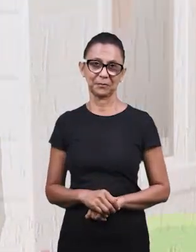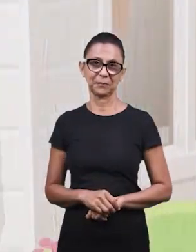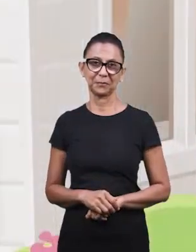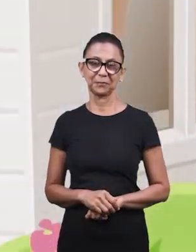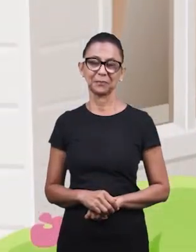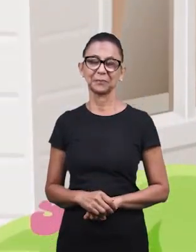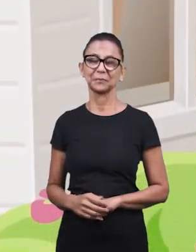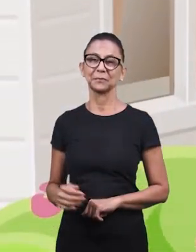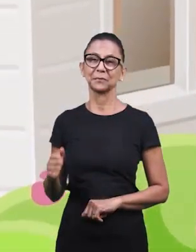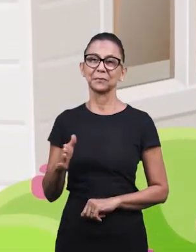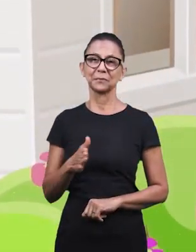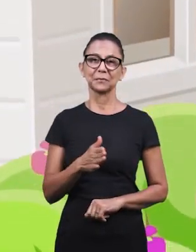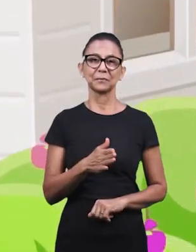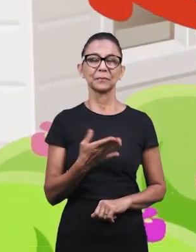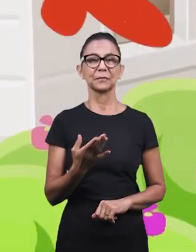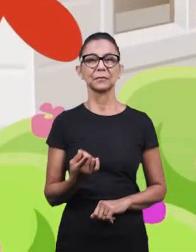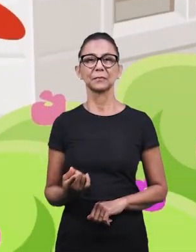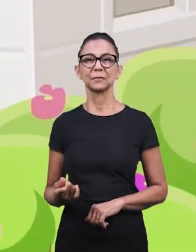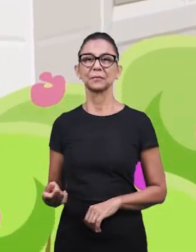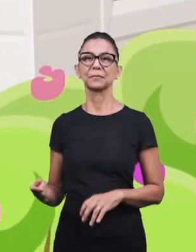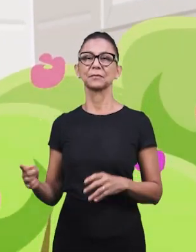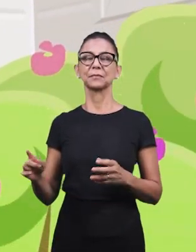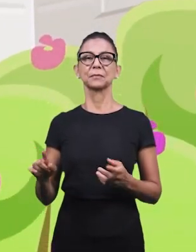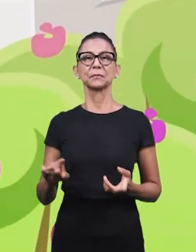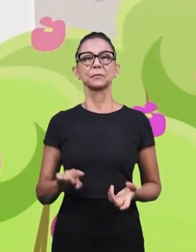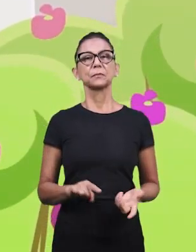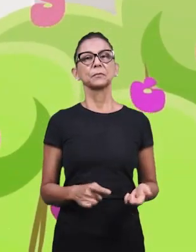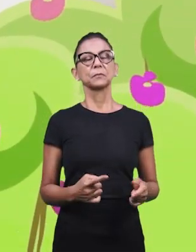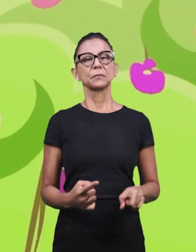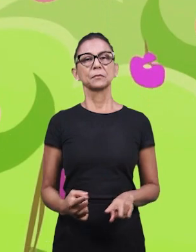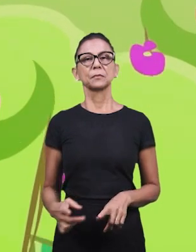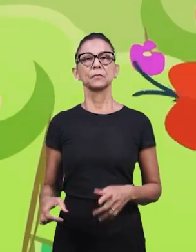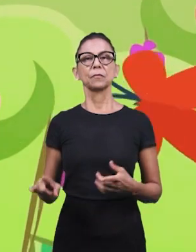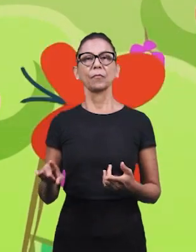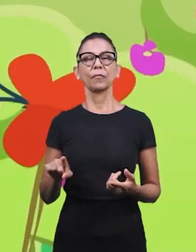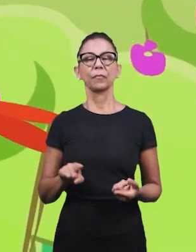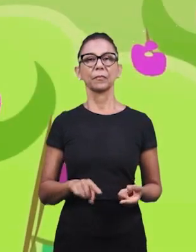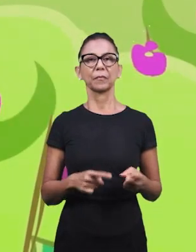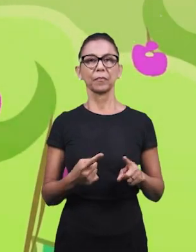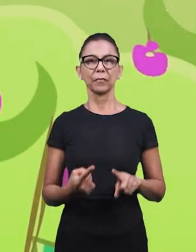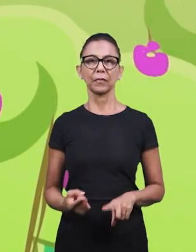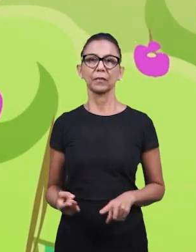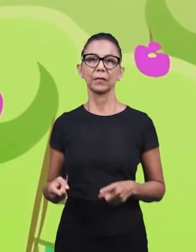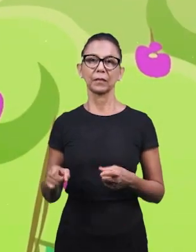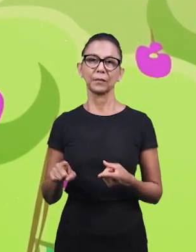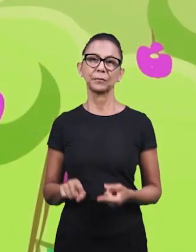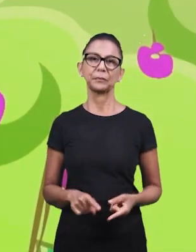вашем в этот час и посетит вас, прикоснется к вам.